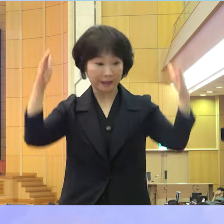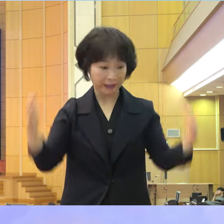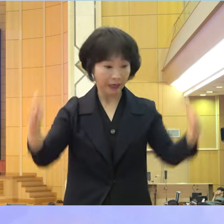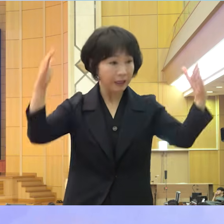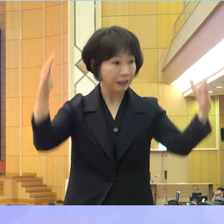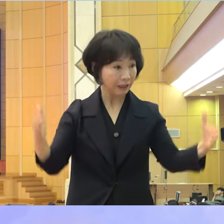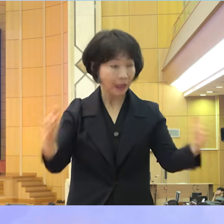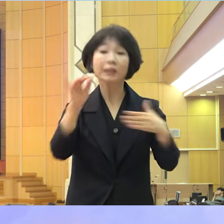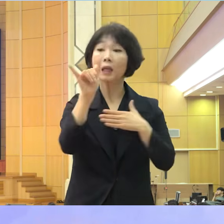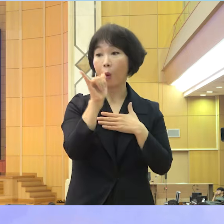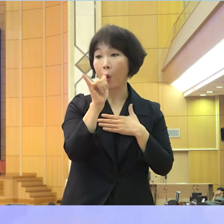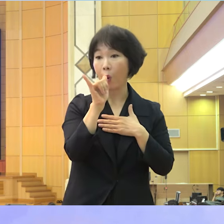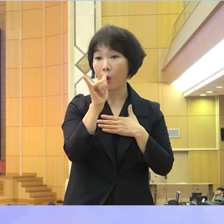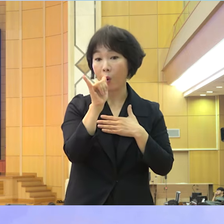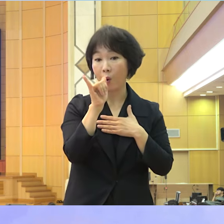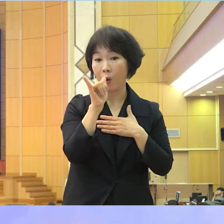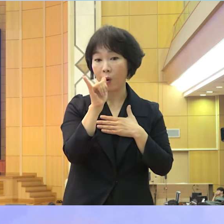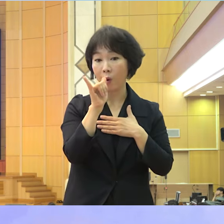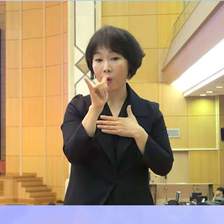범사에 기한이 있고